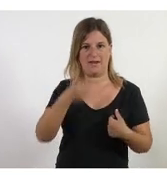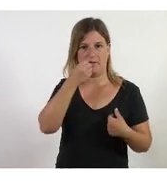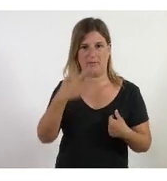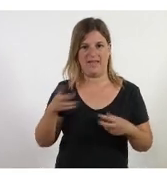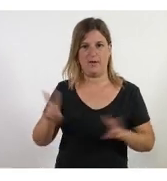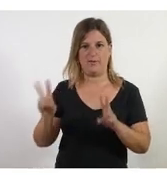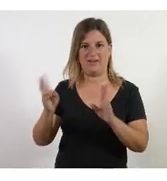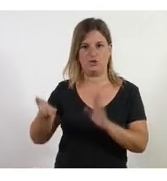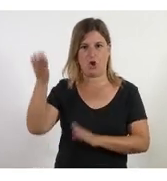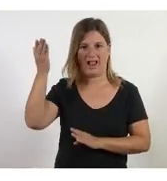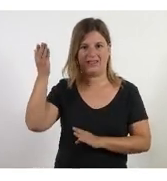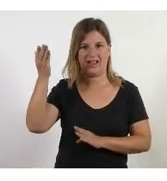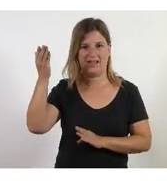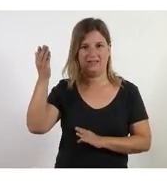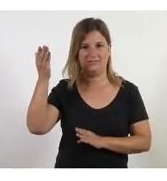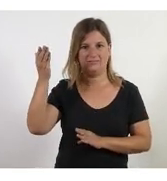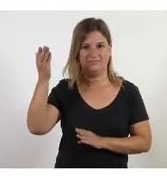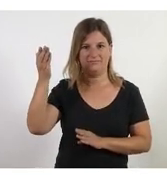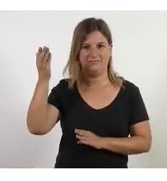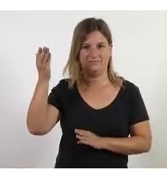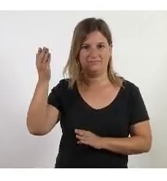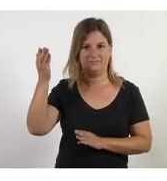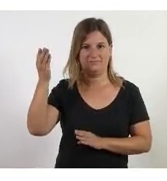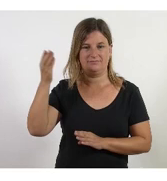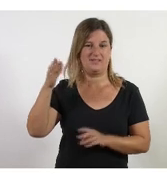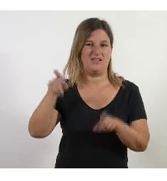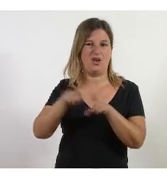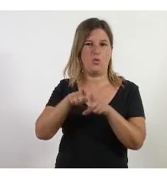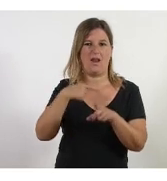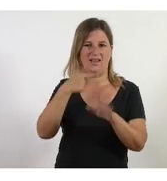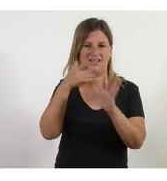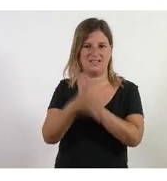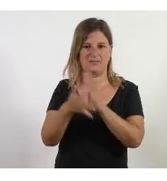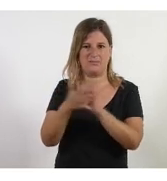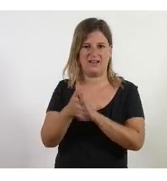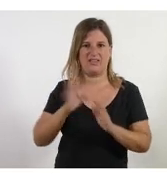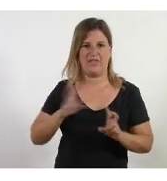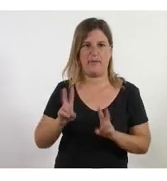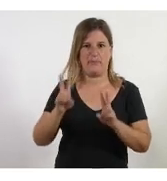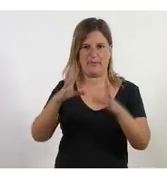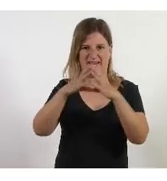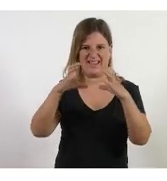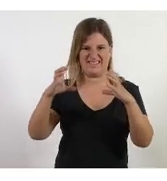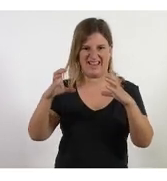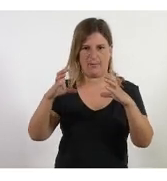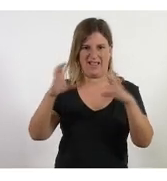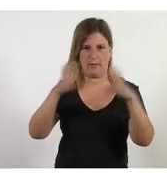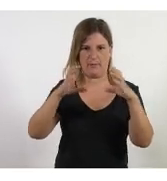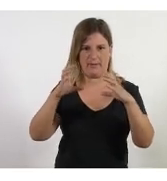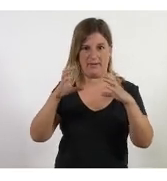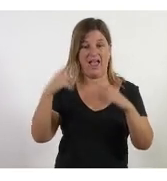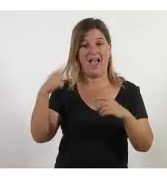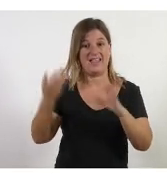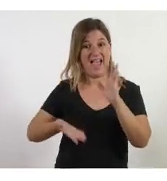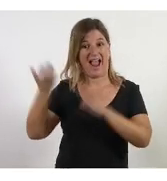vibració alta. Això té molt a veure amb el que us comentava abans de la manera de vibrar el cervell. La vibració alta. I la